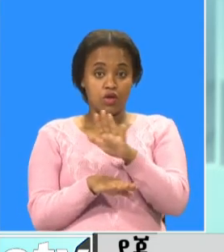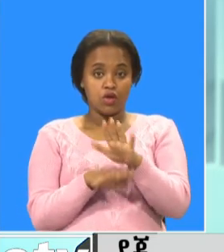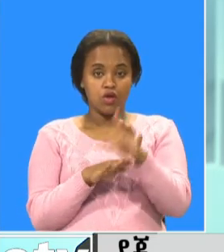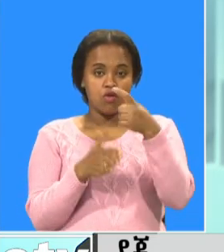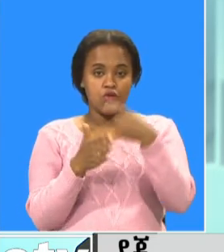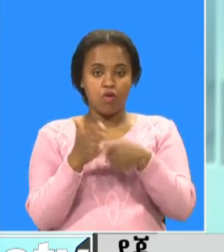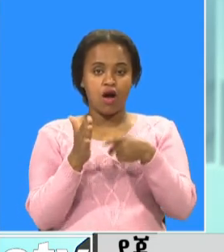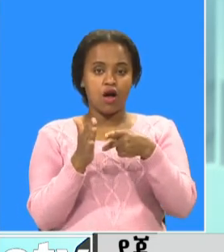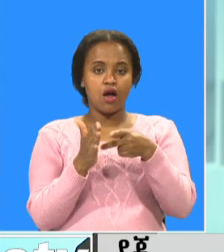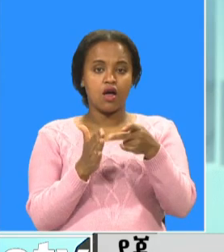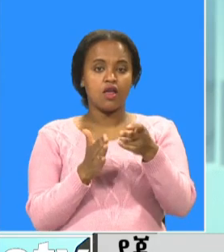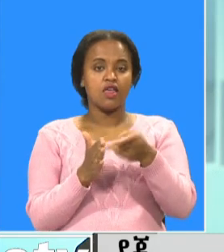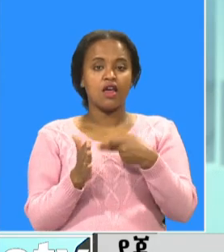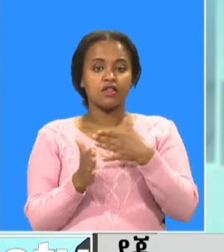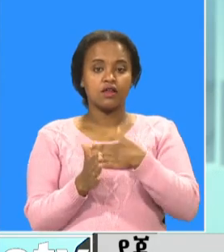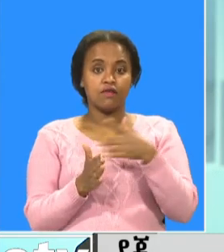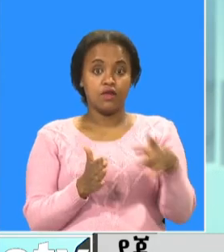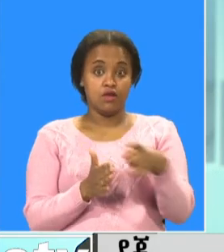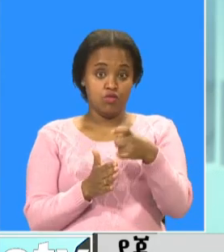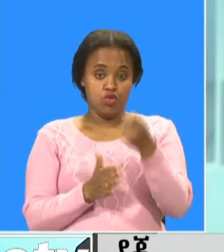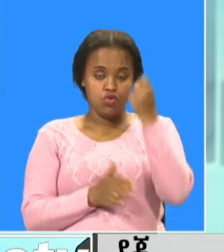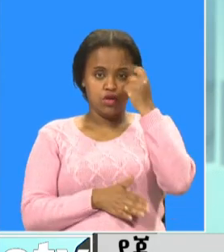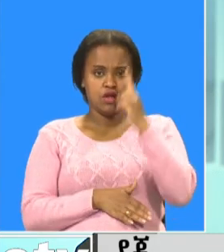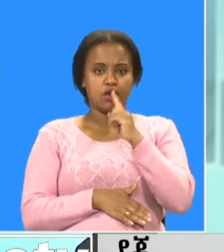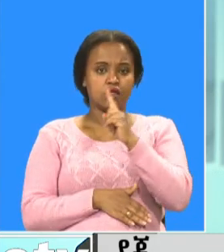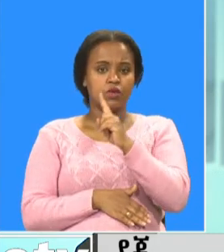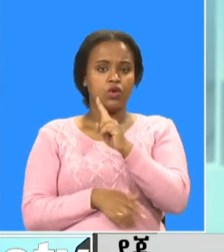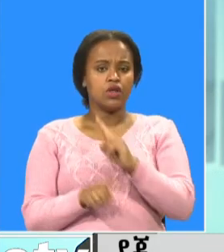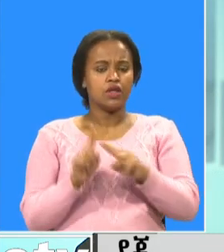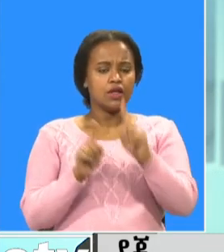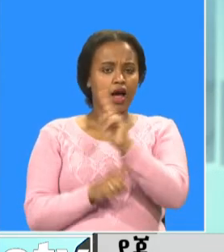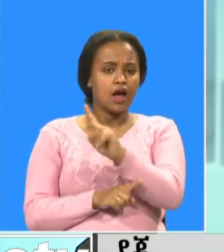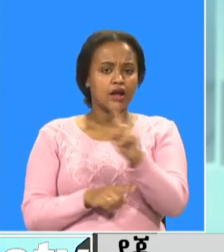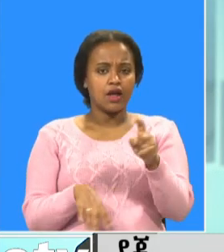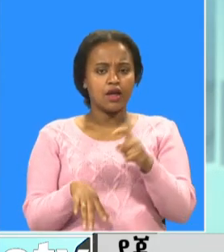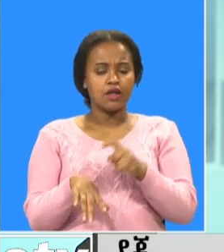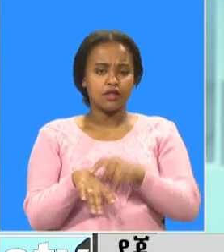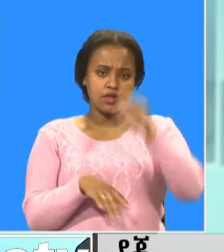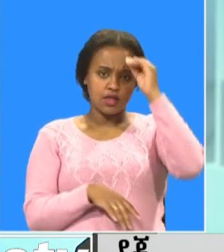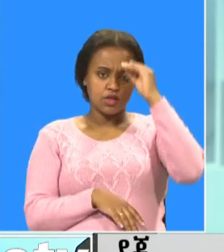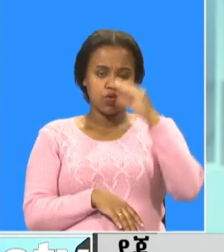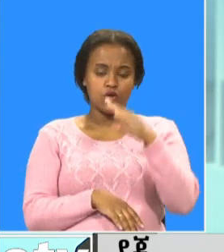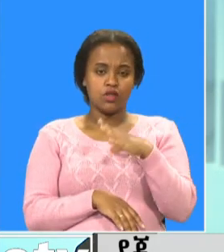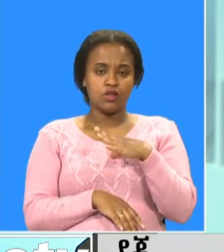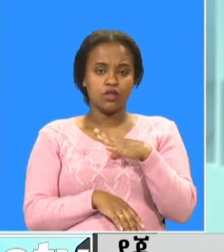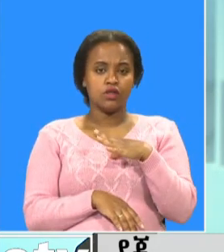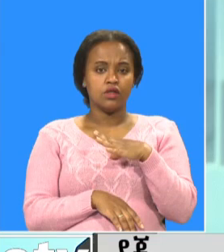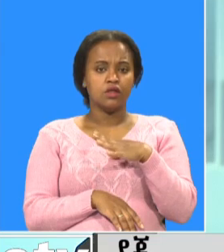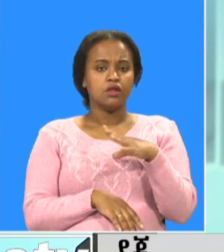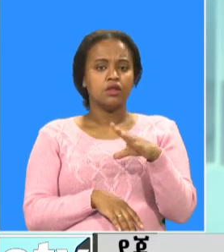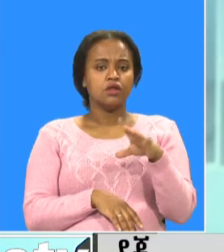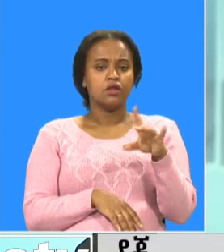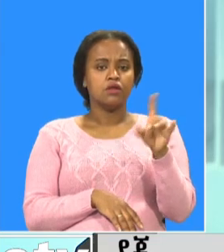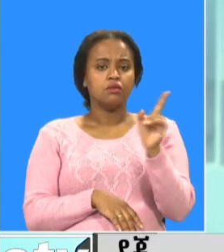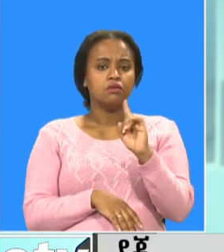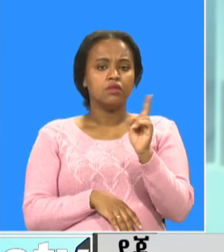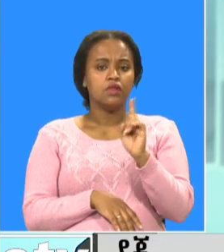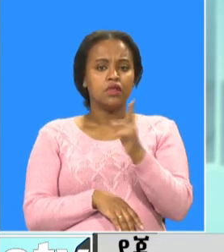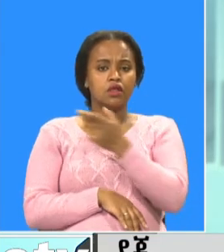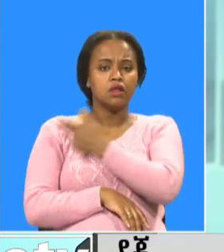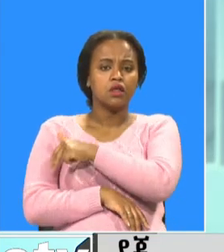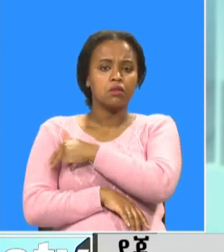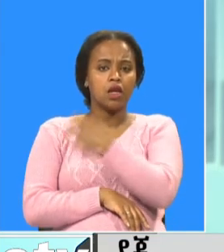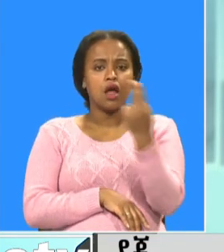ዋጋ እያስከፈለ መሆኑን ያው እየተገነዘብን ነው። ግን አንዳንድ ሰዎች ምን ህክምናውስ ምን